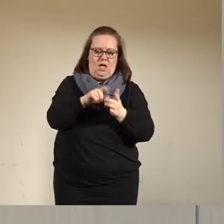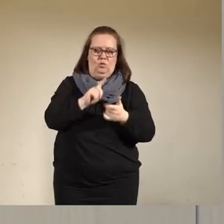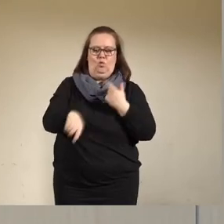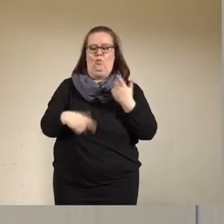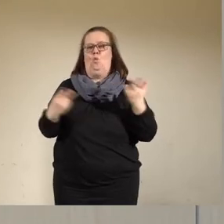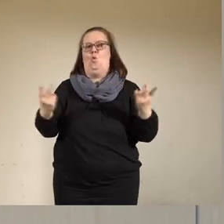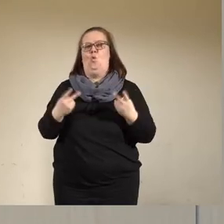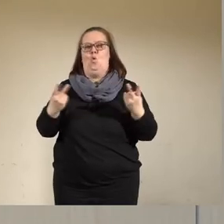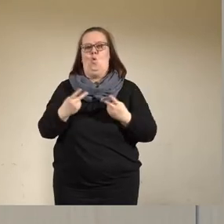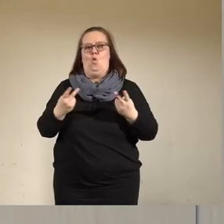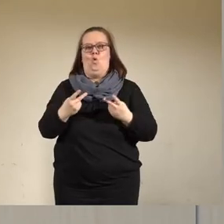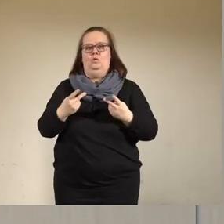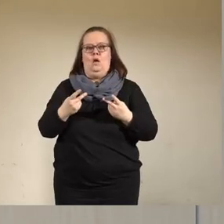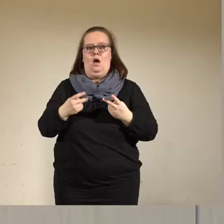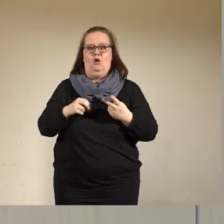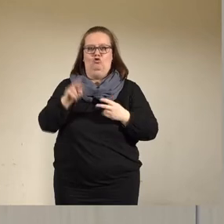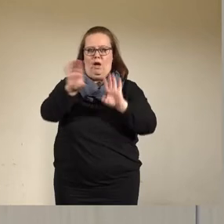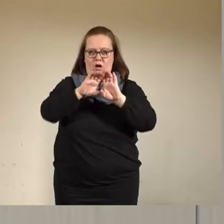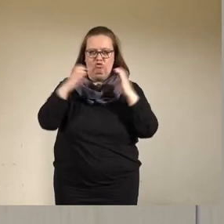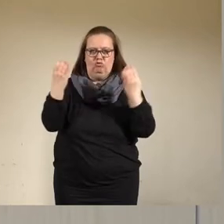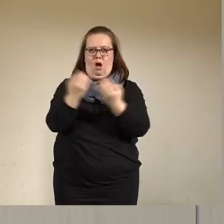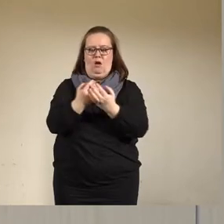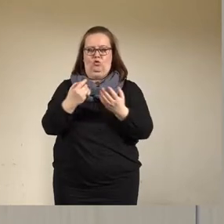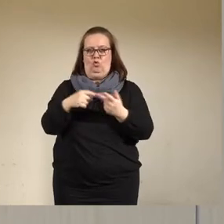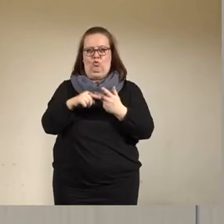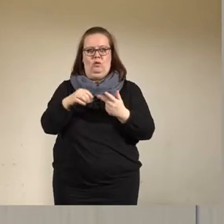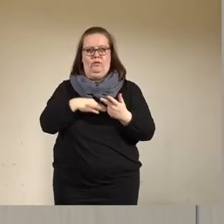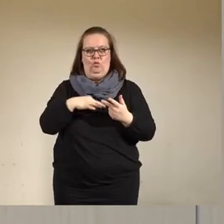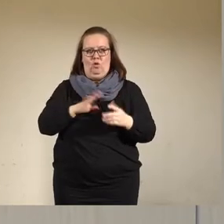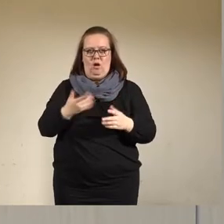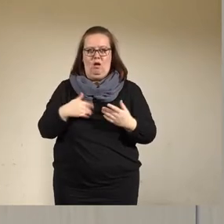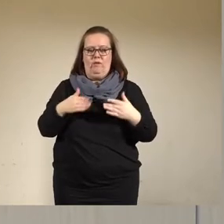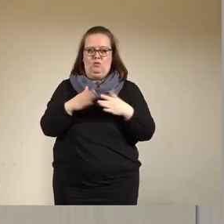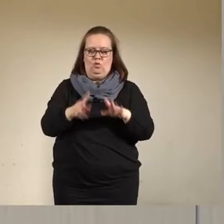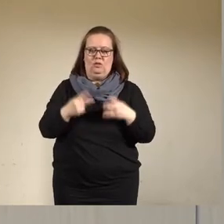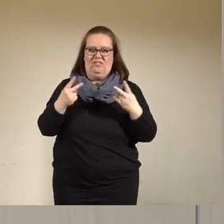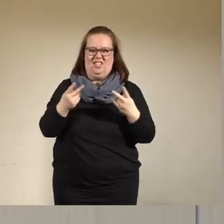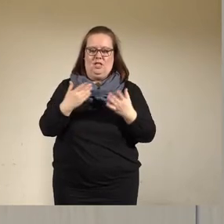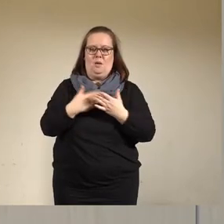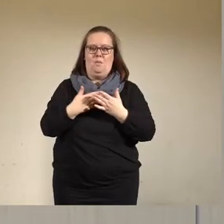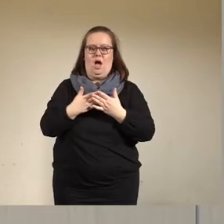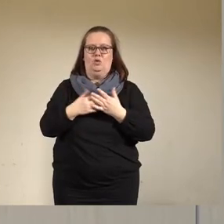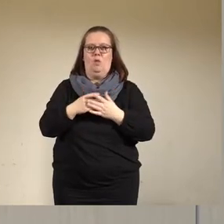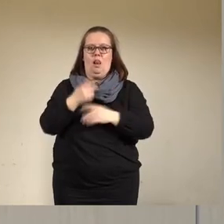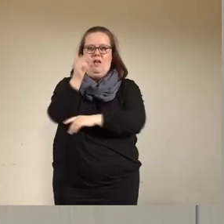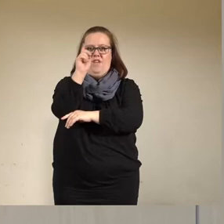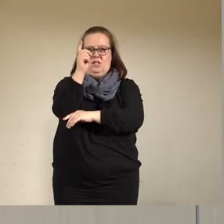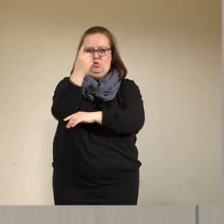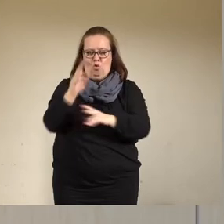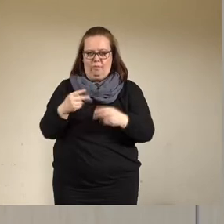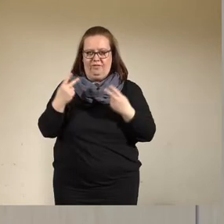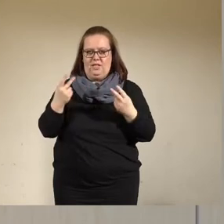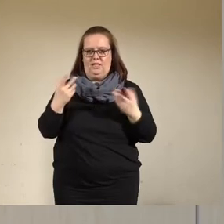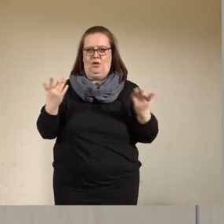ich an das Steierstadion denke oder auch für meine Fraktion sehr wichtig, wenn ich an den Fernsehturm denke und an